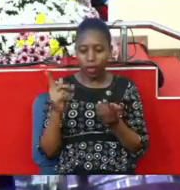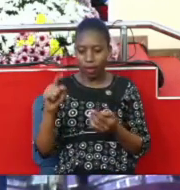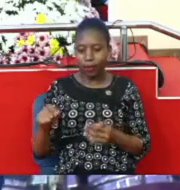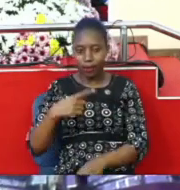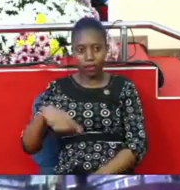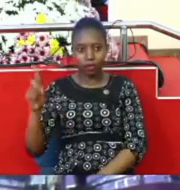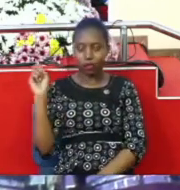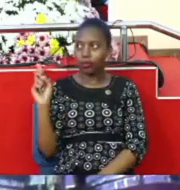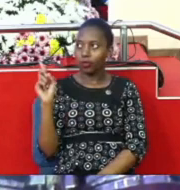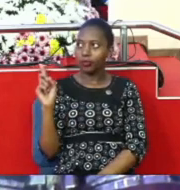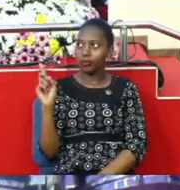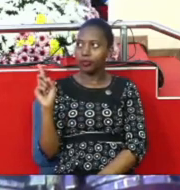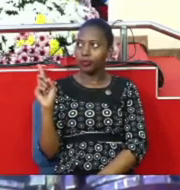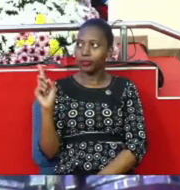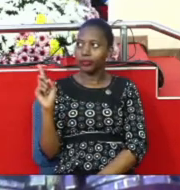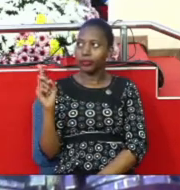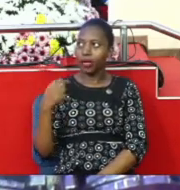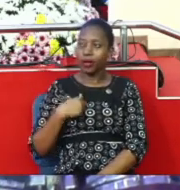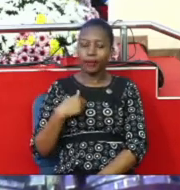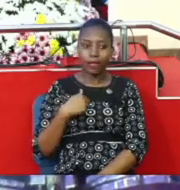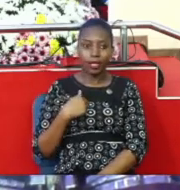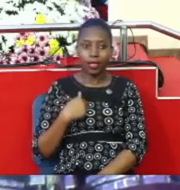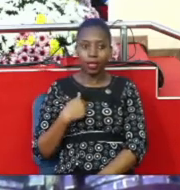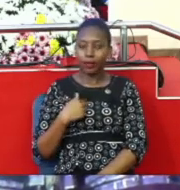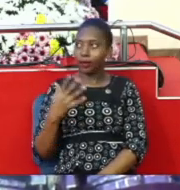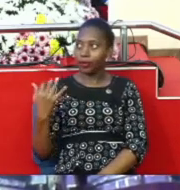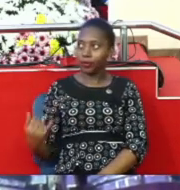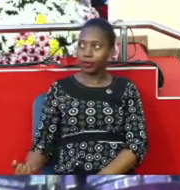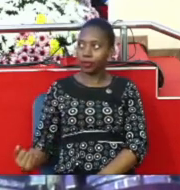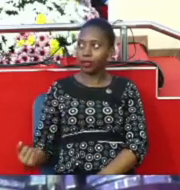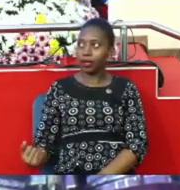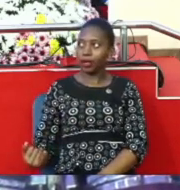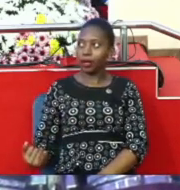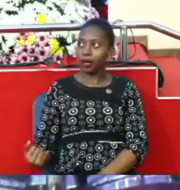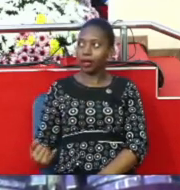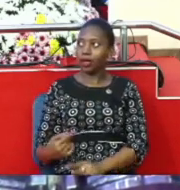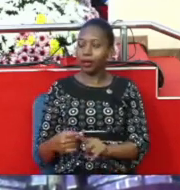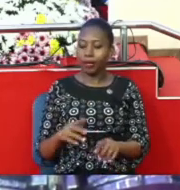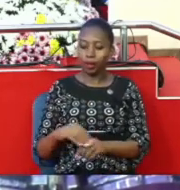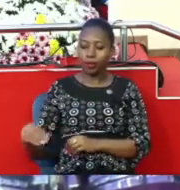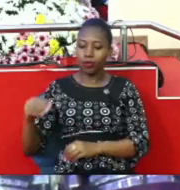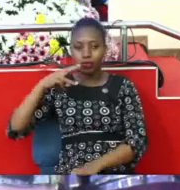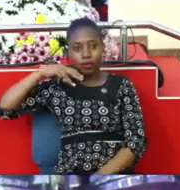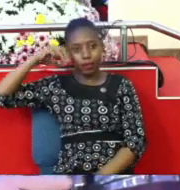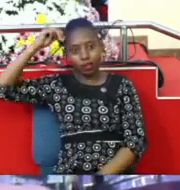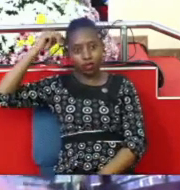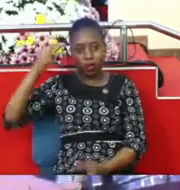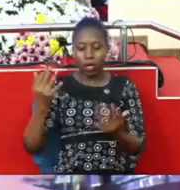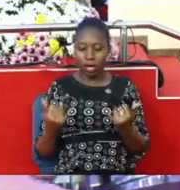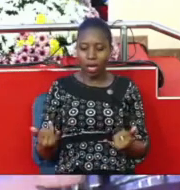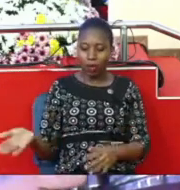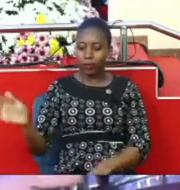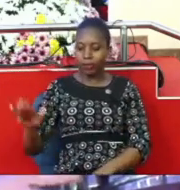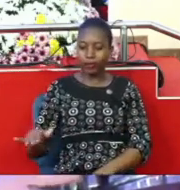was a juvenile. Nikakosea koti, nilifaa niende koti ya watu wadogo nikatia. So I was taken back to jail. Kwa hivyo